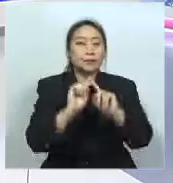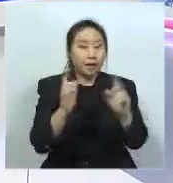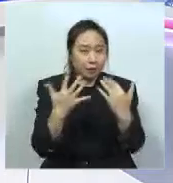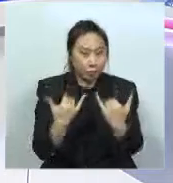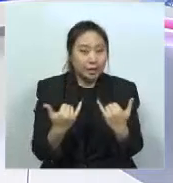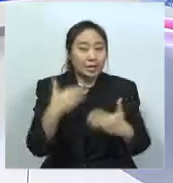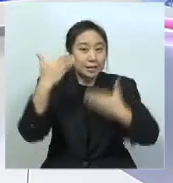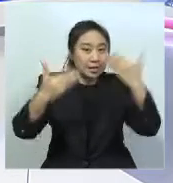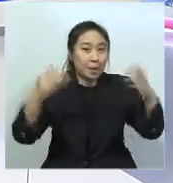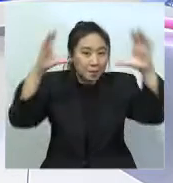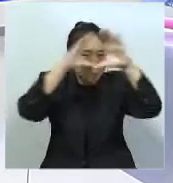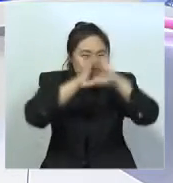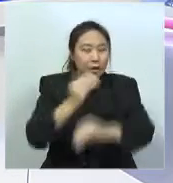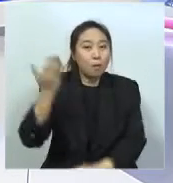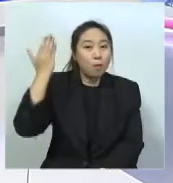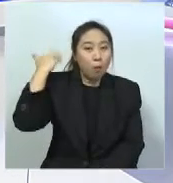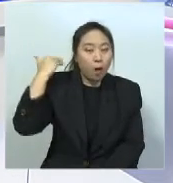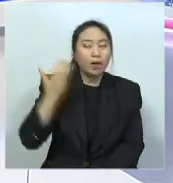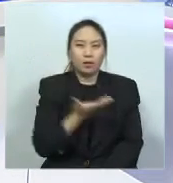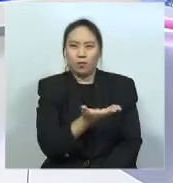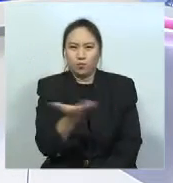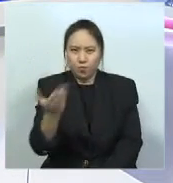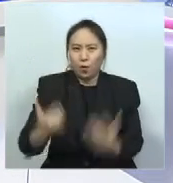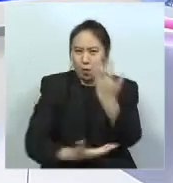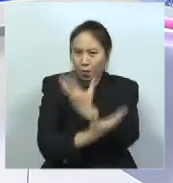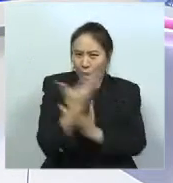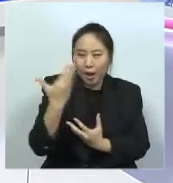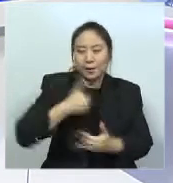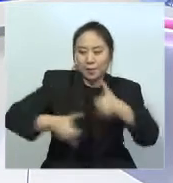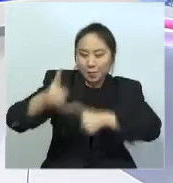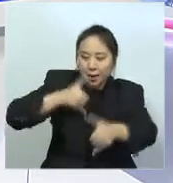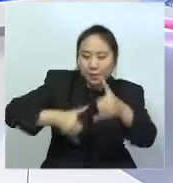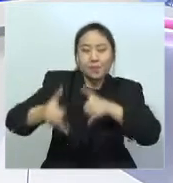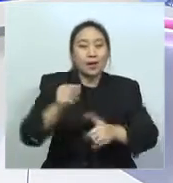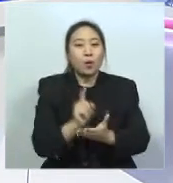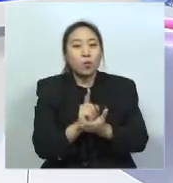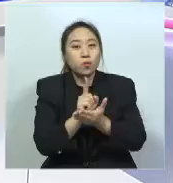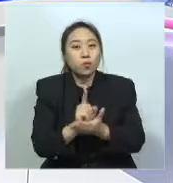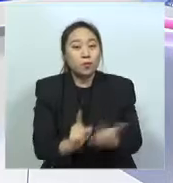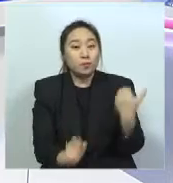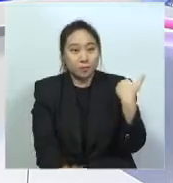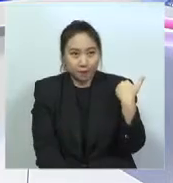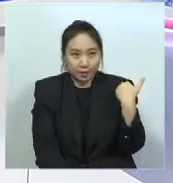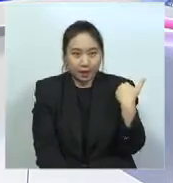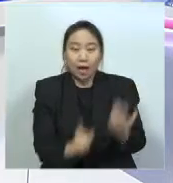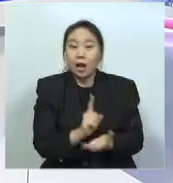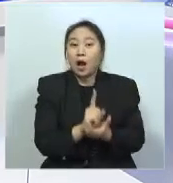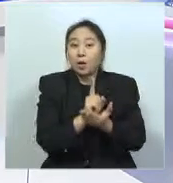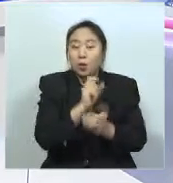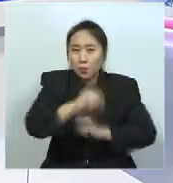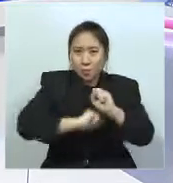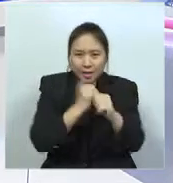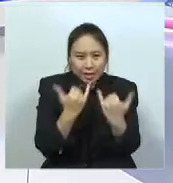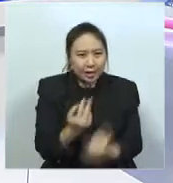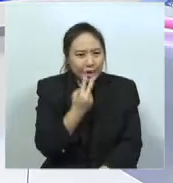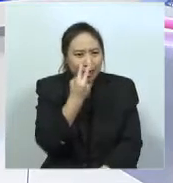แต่สำหรับกิจกรรมเมื่อช่วงคืนที่ผ่านมาเชื่อว่าคุณผู้ชมหลายๆท่านเนี่ยได้มีโอกาสออกไปร่วมเทศกาลลอยกระทงนำกระทงปีนี้สังเก